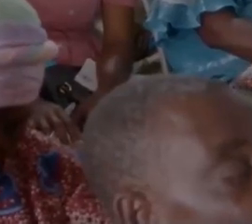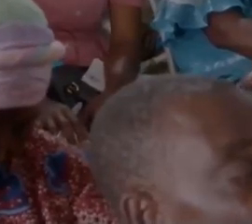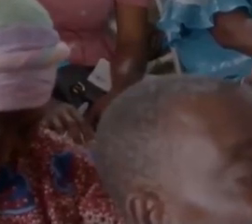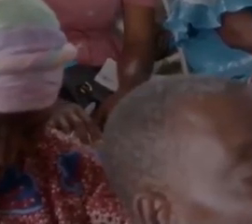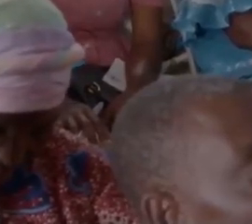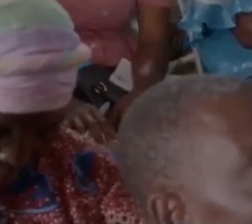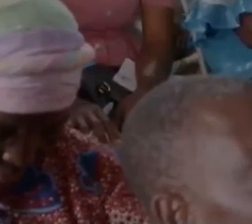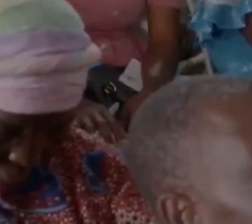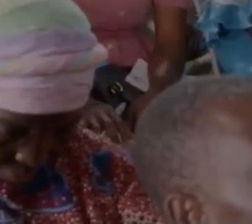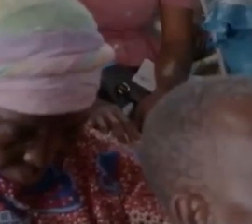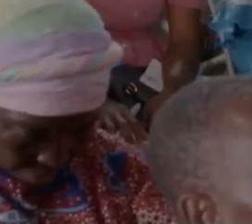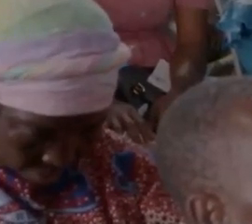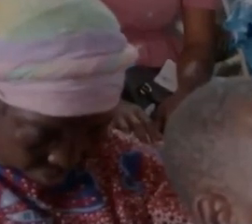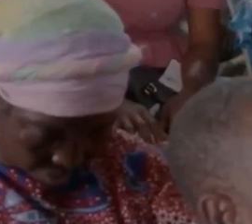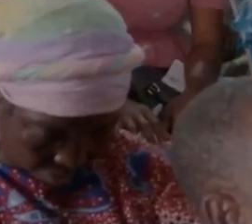Maintenant,